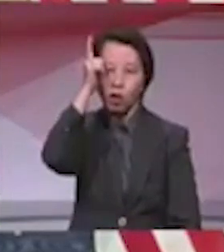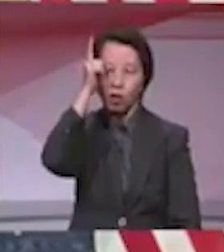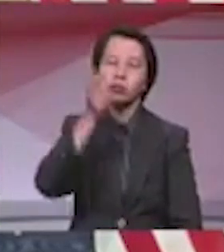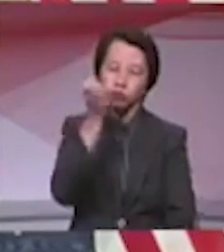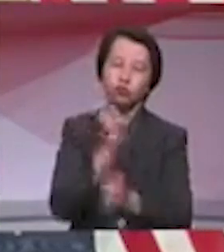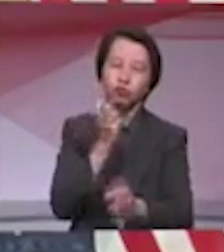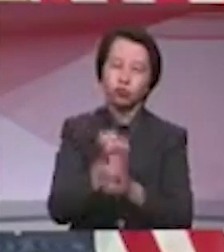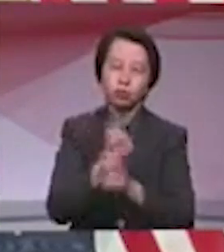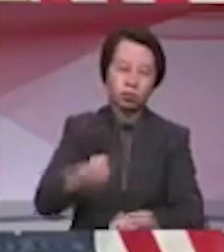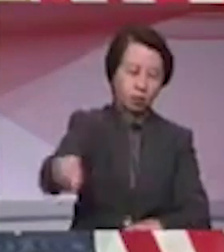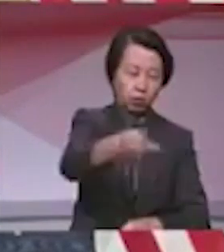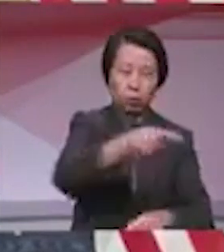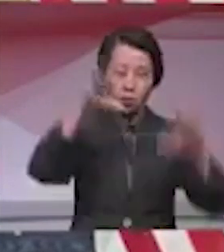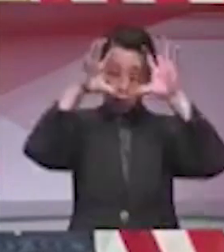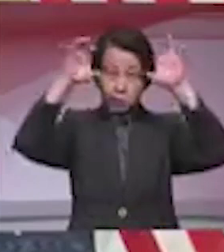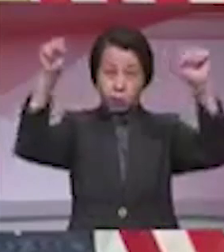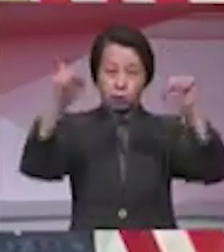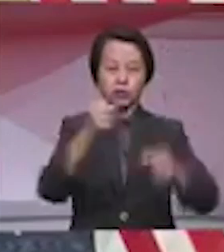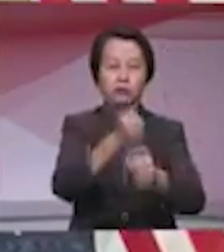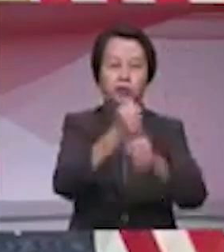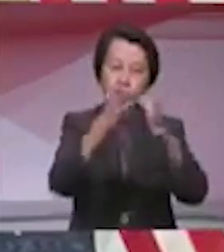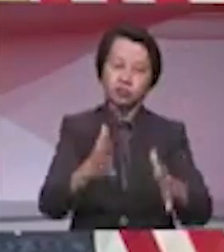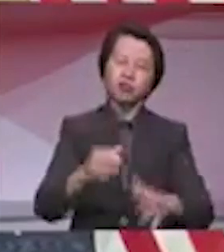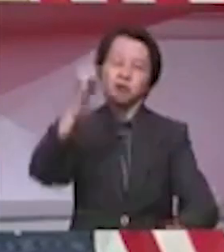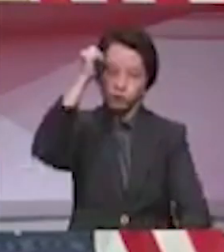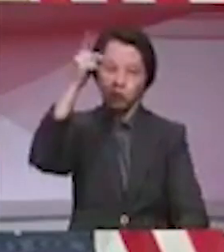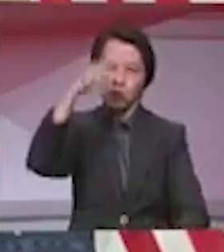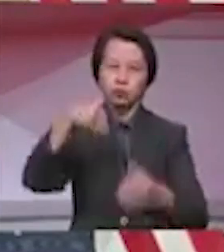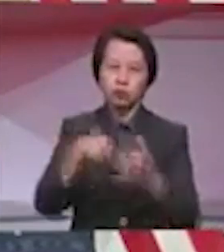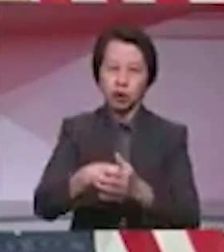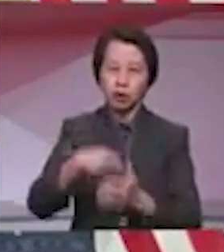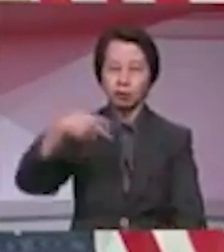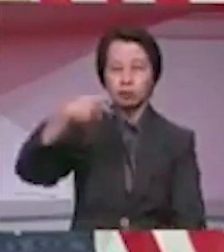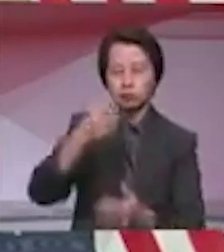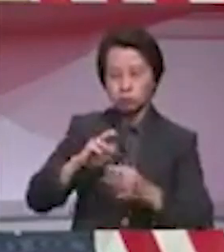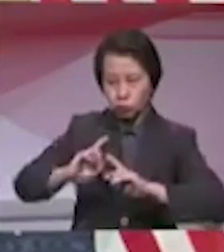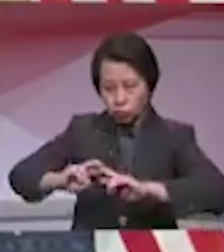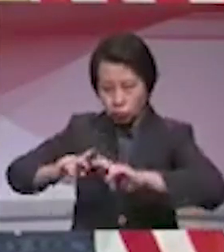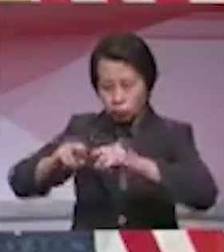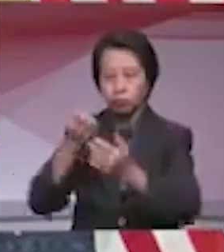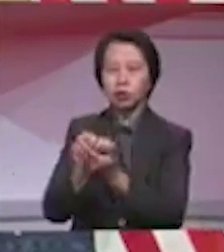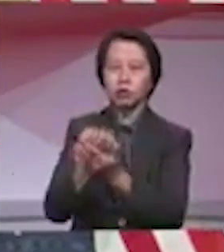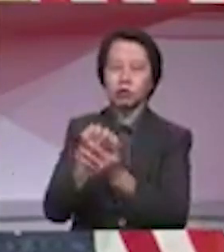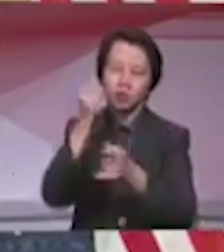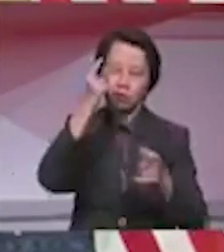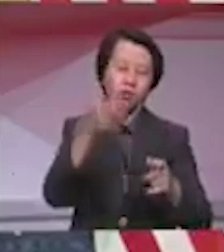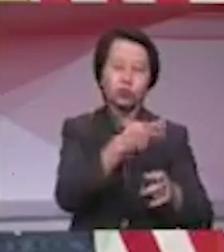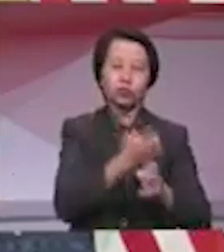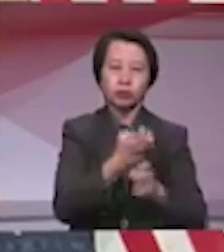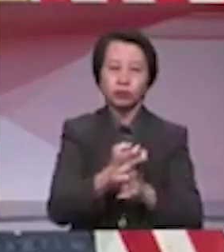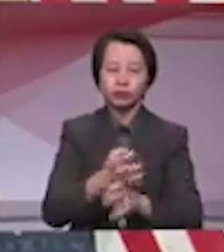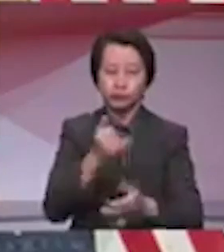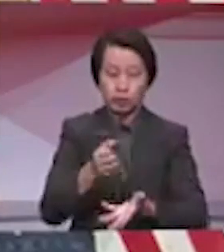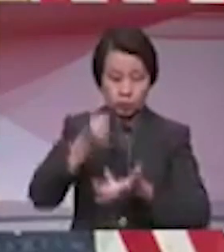kesukaran yang dihadapi oleh majikan dan pekerja dalam fasa pemulihan ekonomi. Dalam pakej prihatin